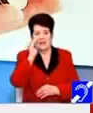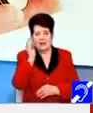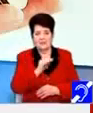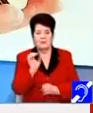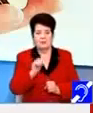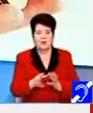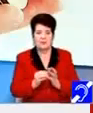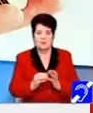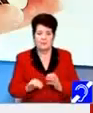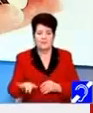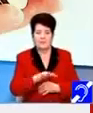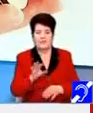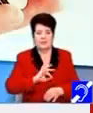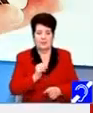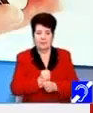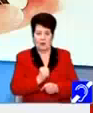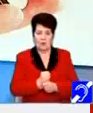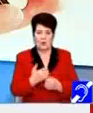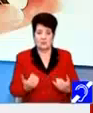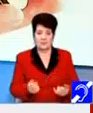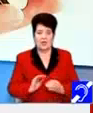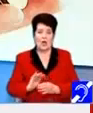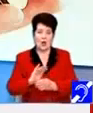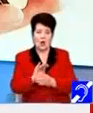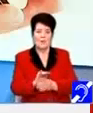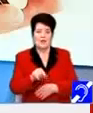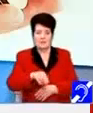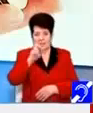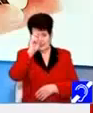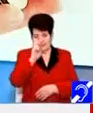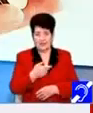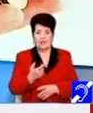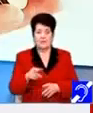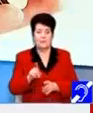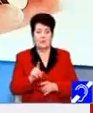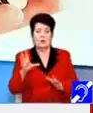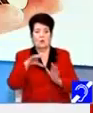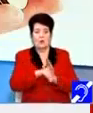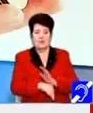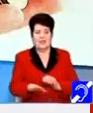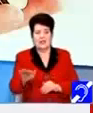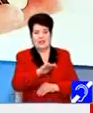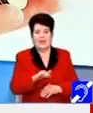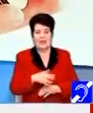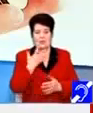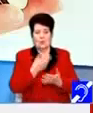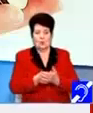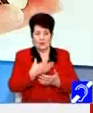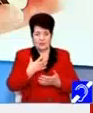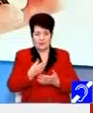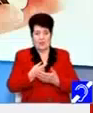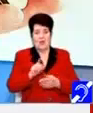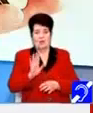prelucra pământurile și în acest an agricultorii primesc compensații de la stat. Și asta pentru că vor intra în posesia terenurilor abia după 1